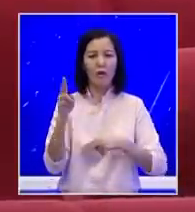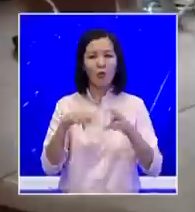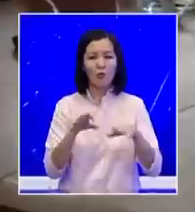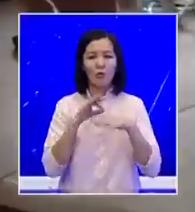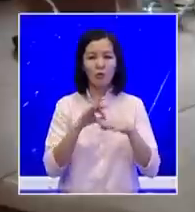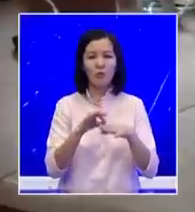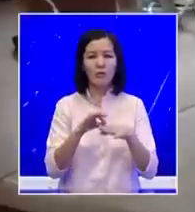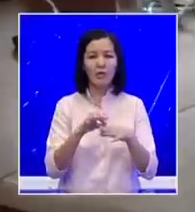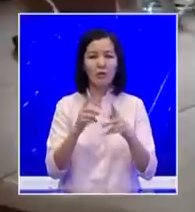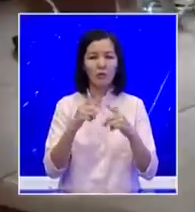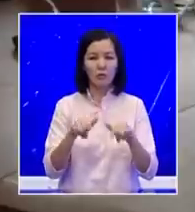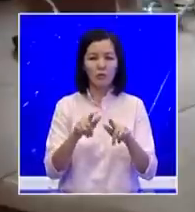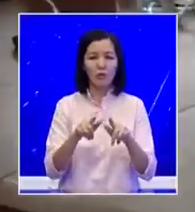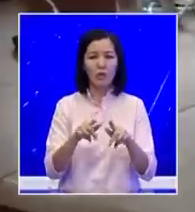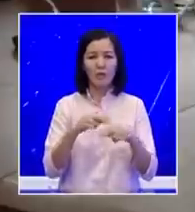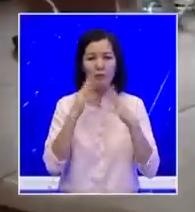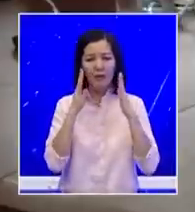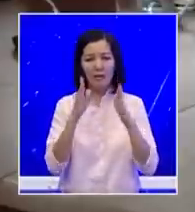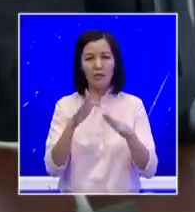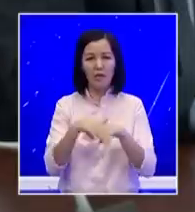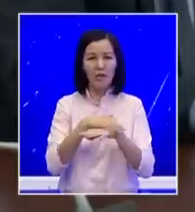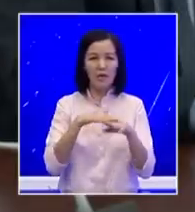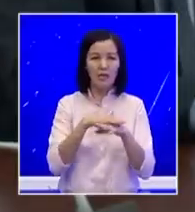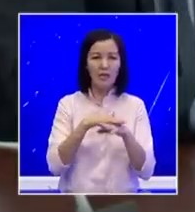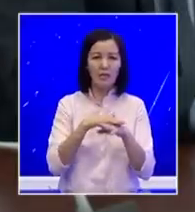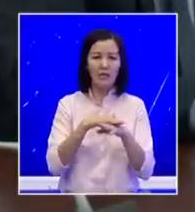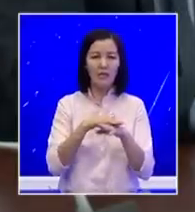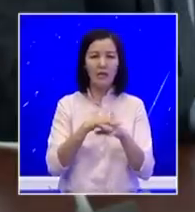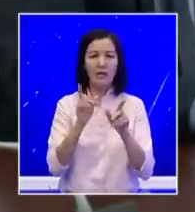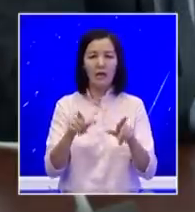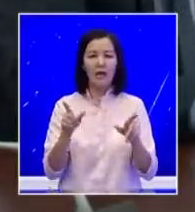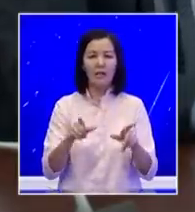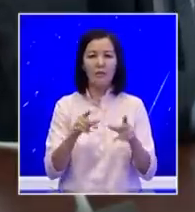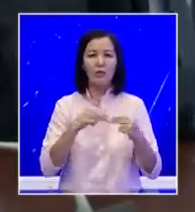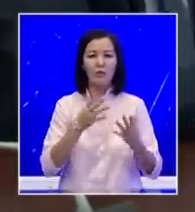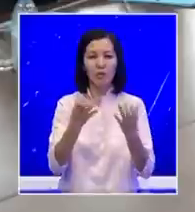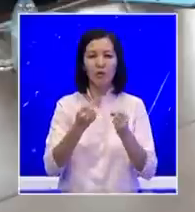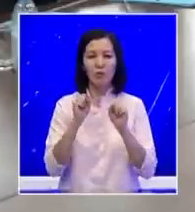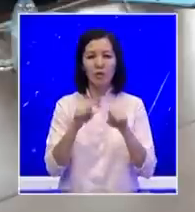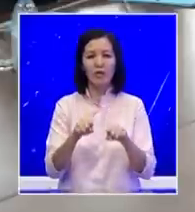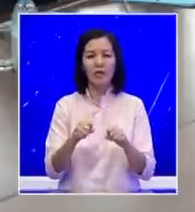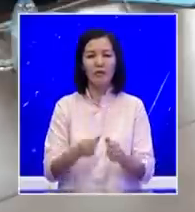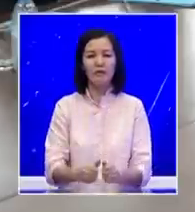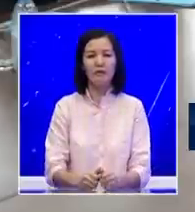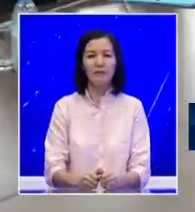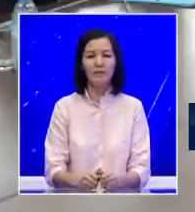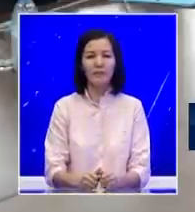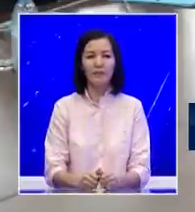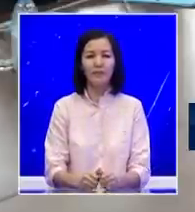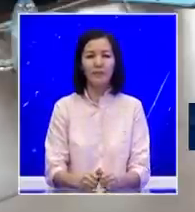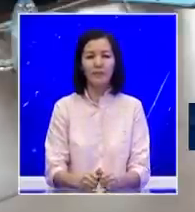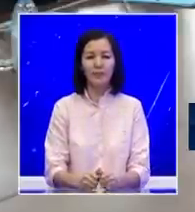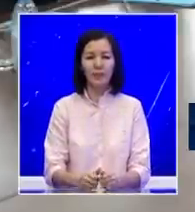жұмыстарын ұйымдастырғанда мейлінше жергілікті мердігерлерді жұмылдыру қажеттігін айтты. Местные компании пусть